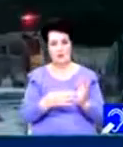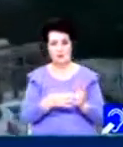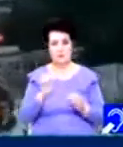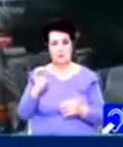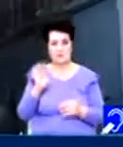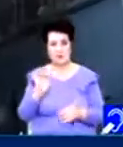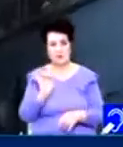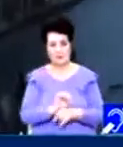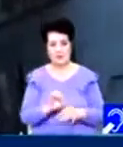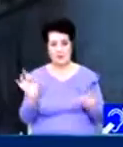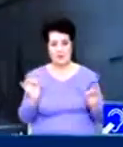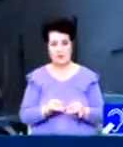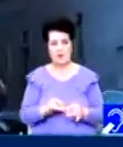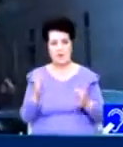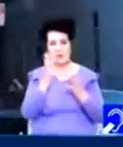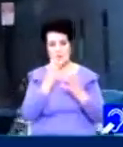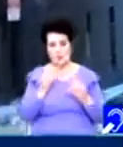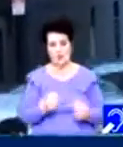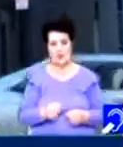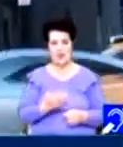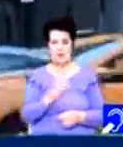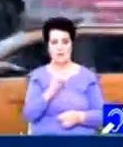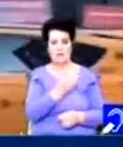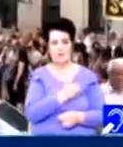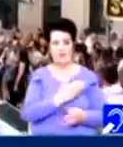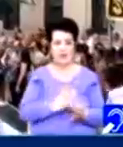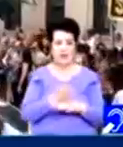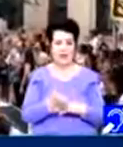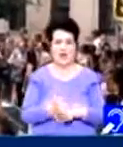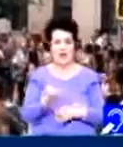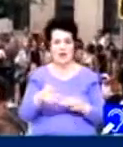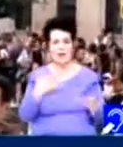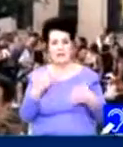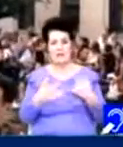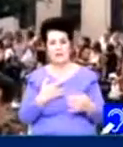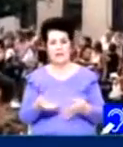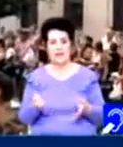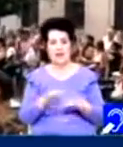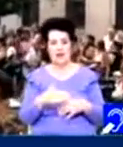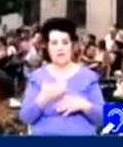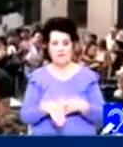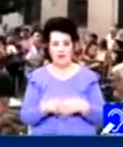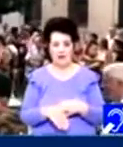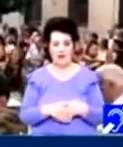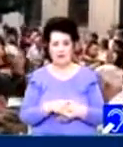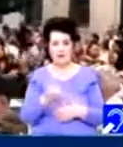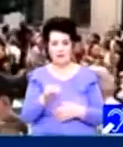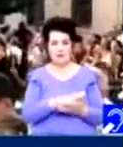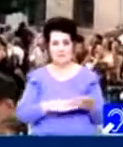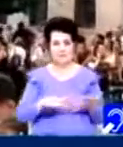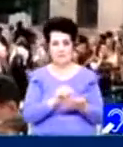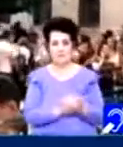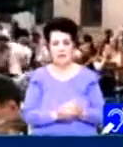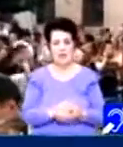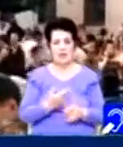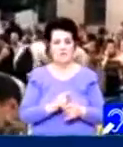oprit, restaurantele au rămas pe întuneric, iar cei care așteptau să intre la teatrele de pe Broadway au rămas afară. O pană de proporție a afectat vestul Manhattanului,